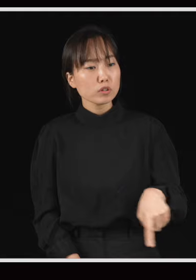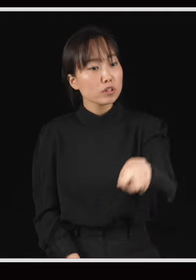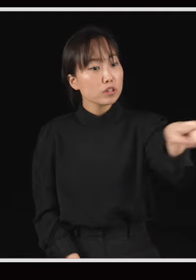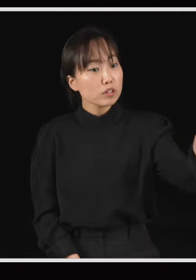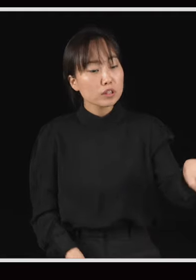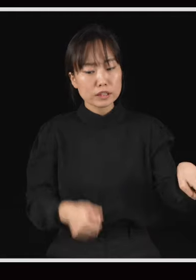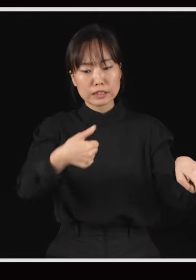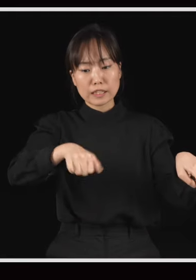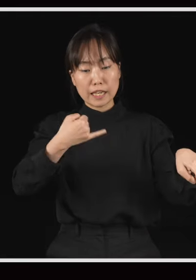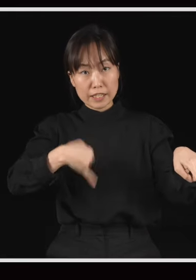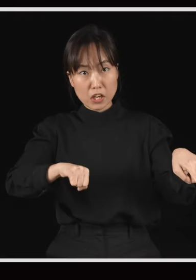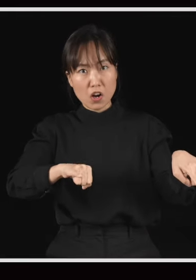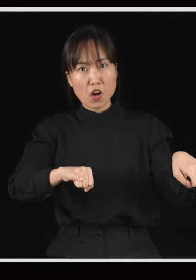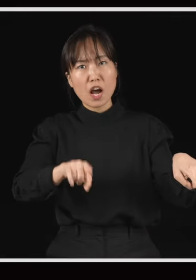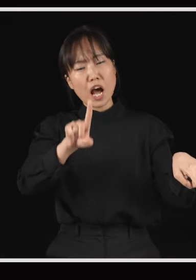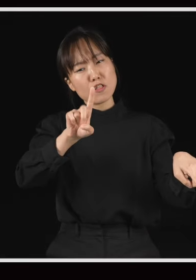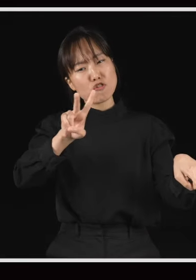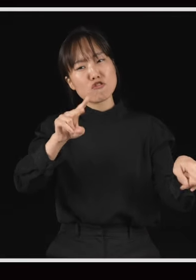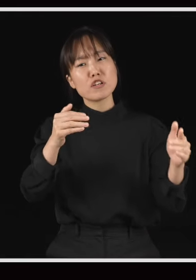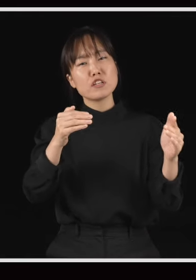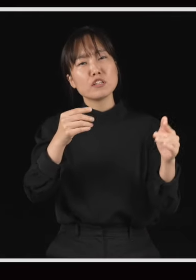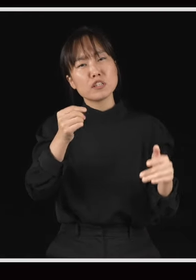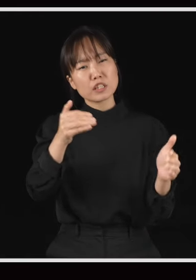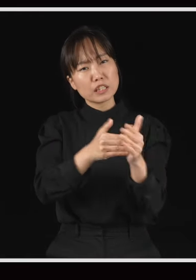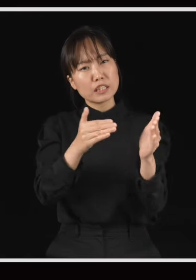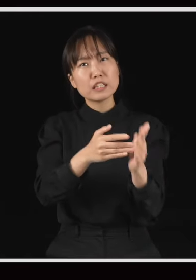이분들은 자녀분들이 한두 분밖에 없어요.